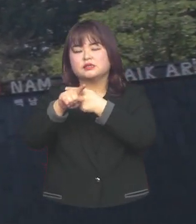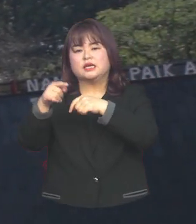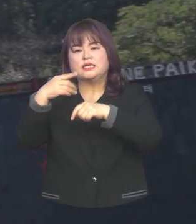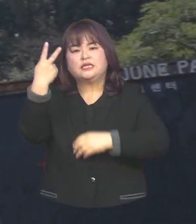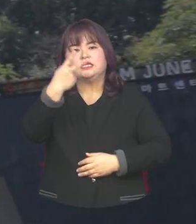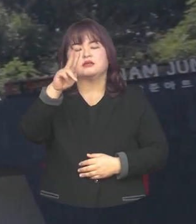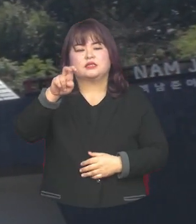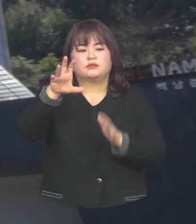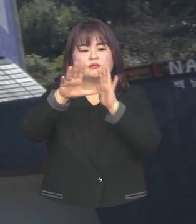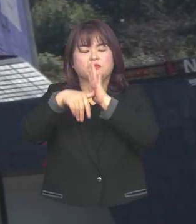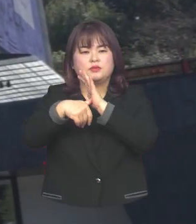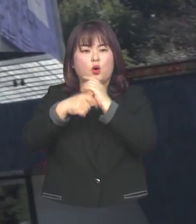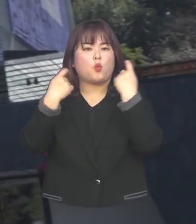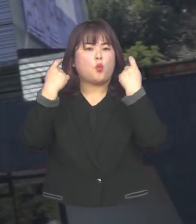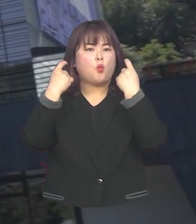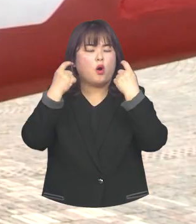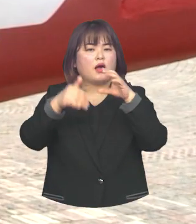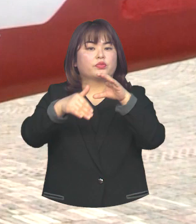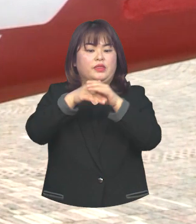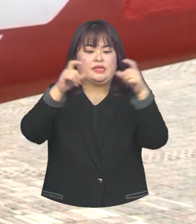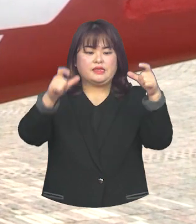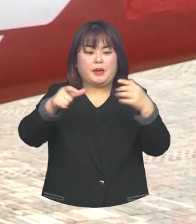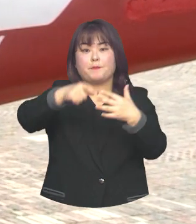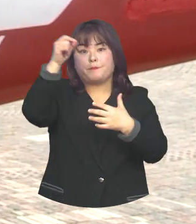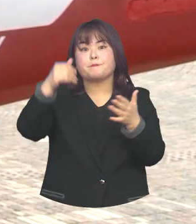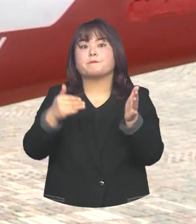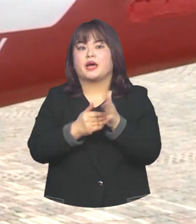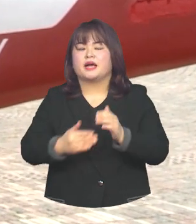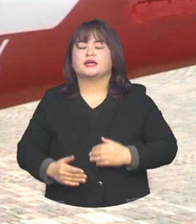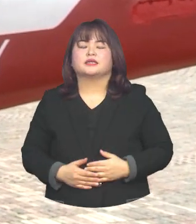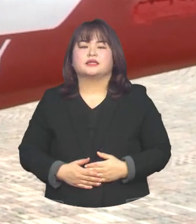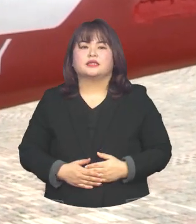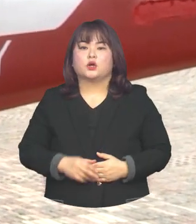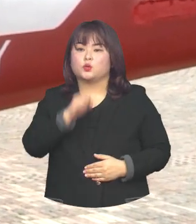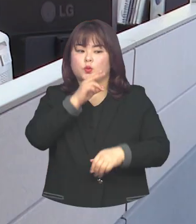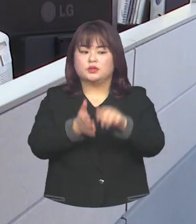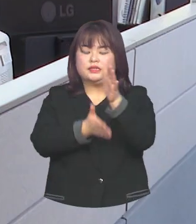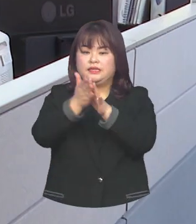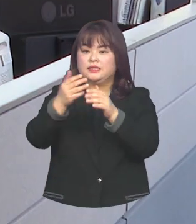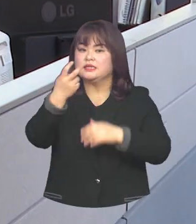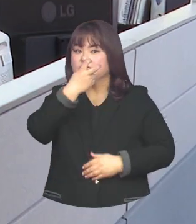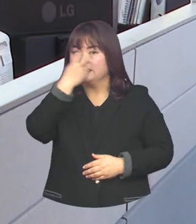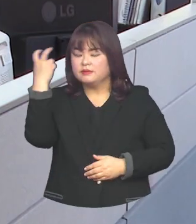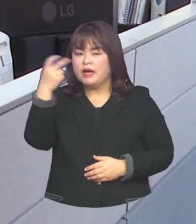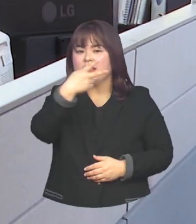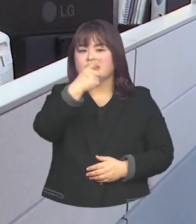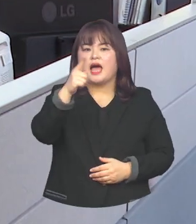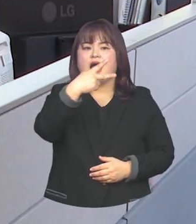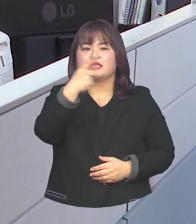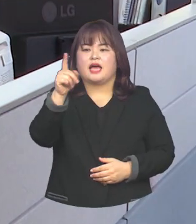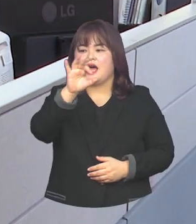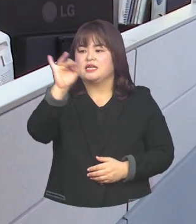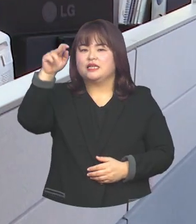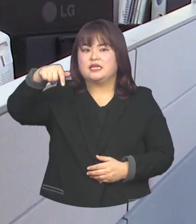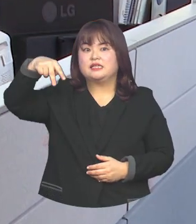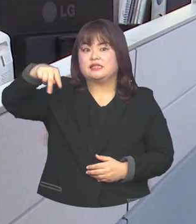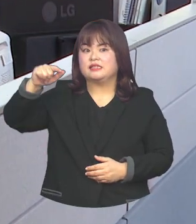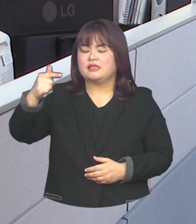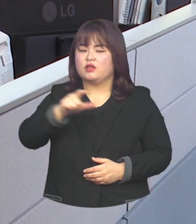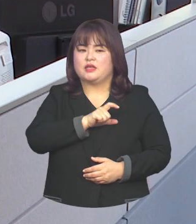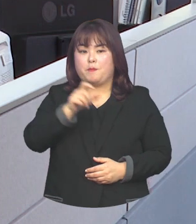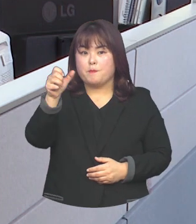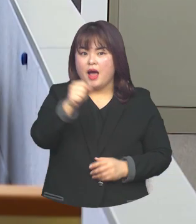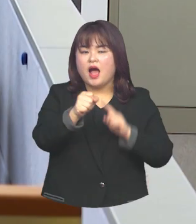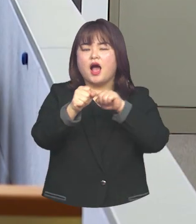한국관광공사에 2023년 스마트 관광도시 최종 대상지로 선정됐습니다. 시는 스마트 다다 익선 용인